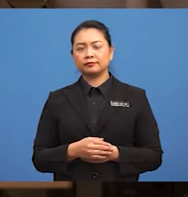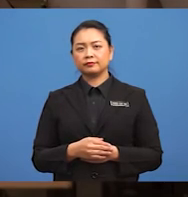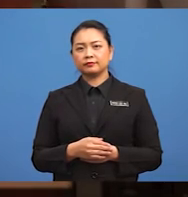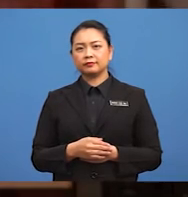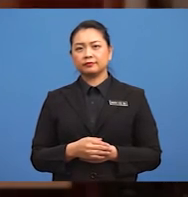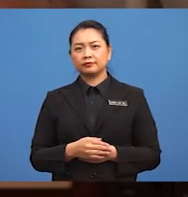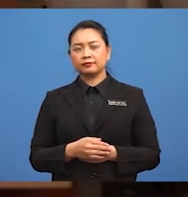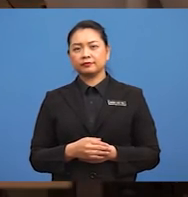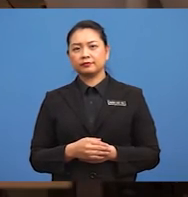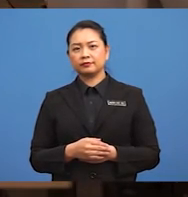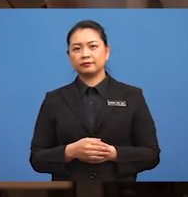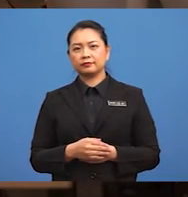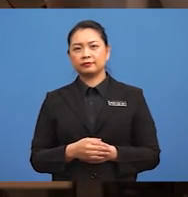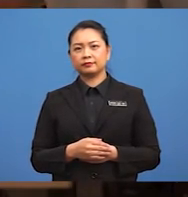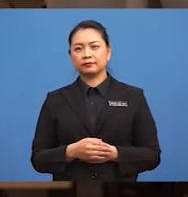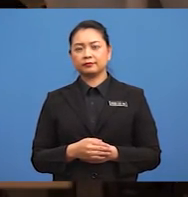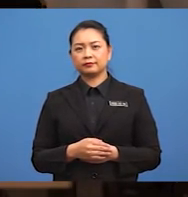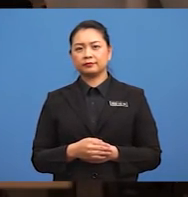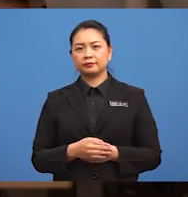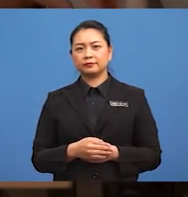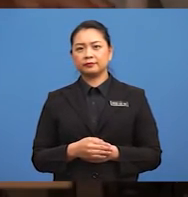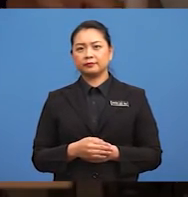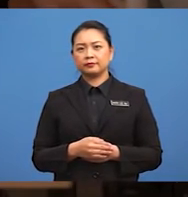secara melengkung.